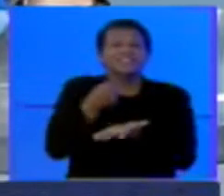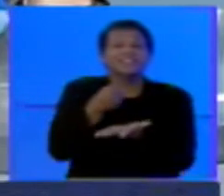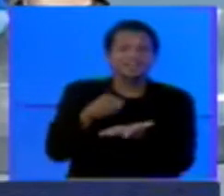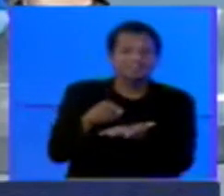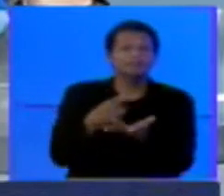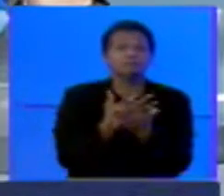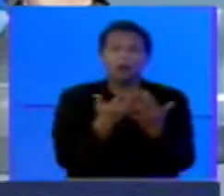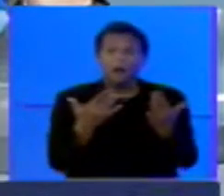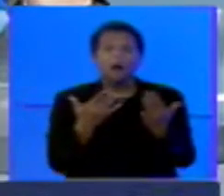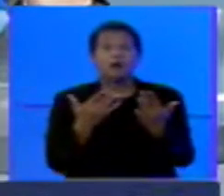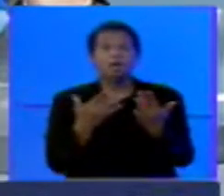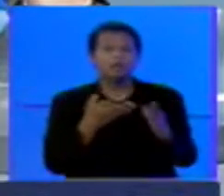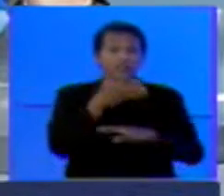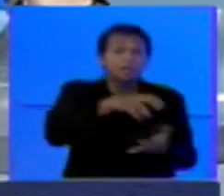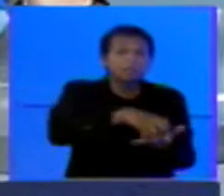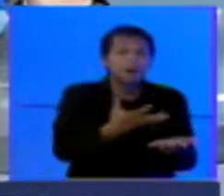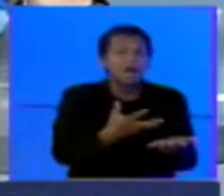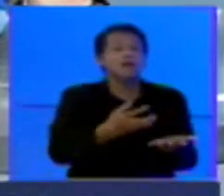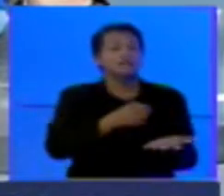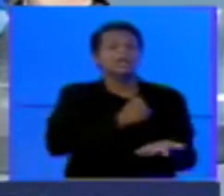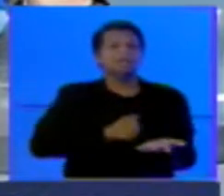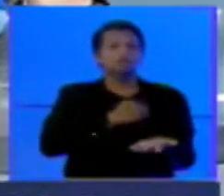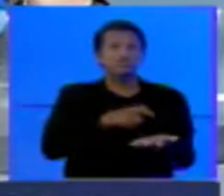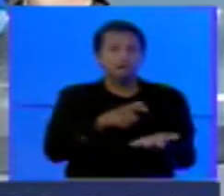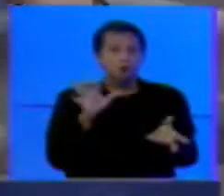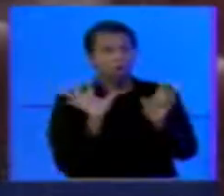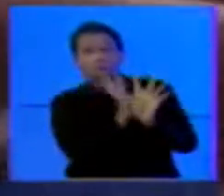membuat petugas Dinas Sosial kewalahan.